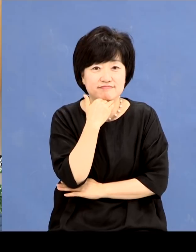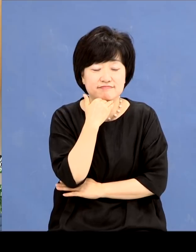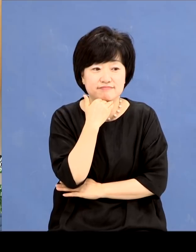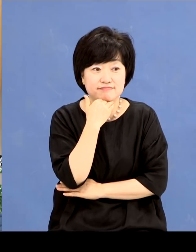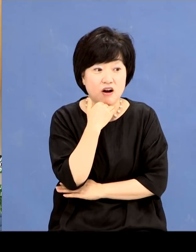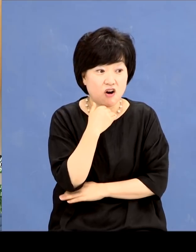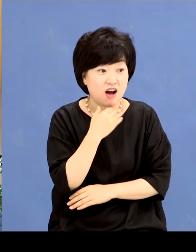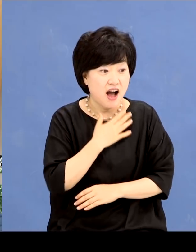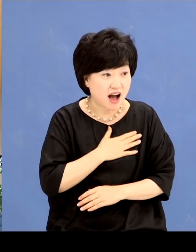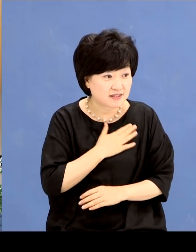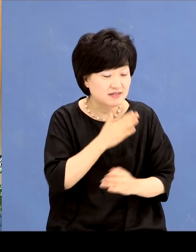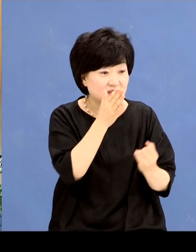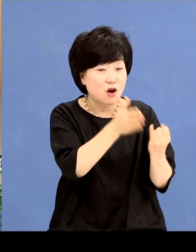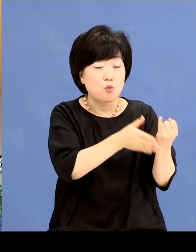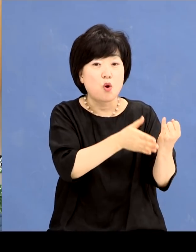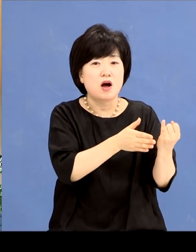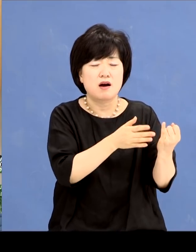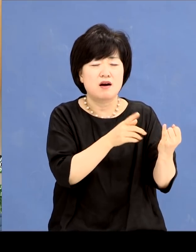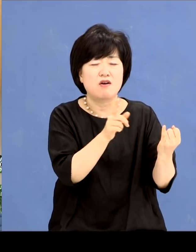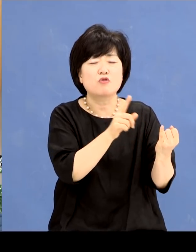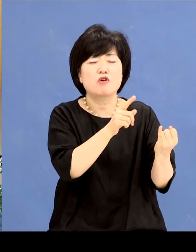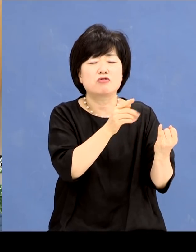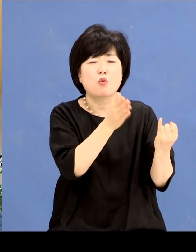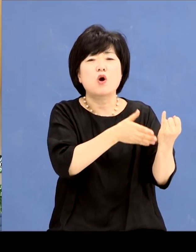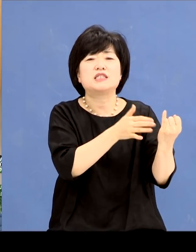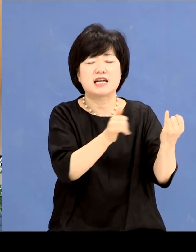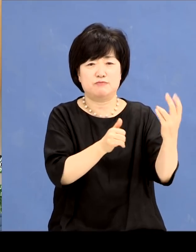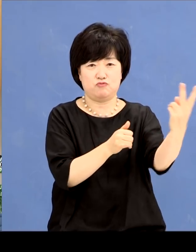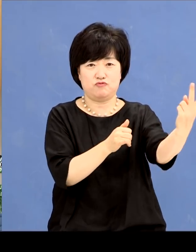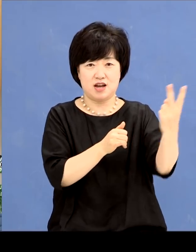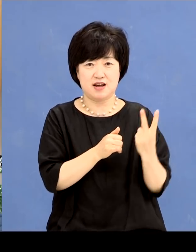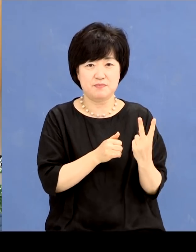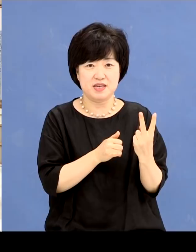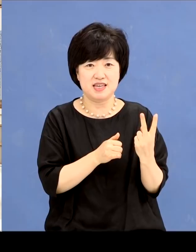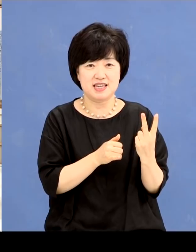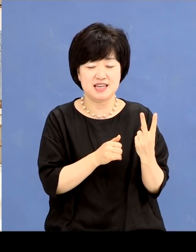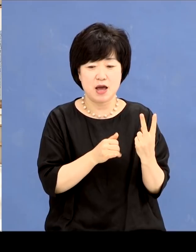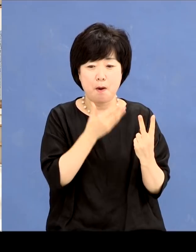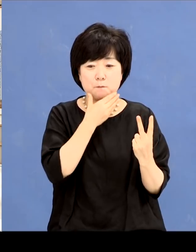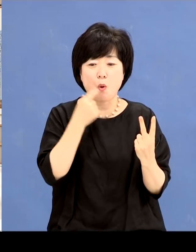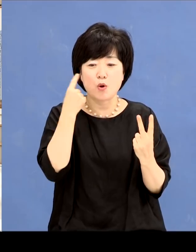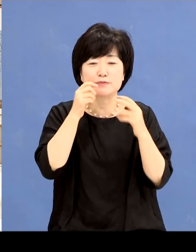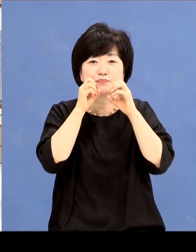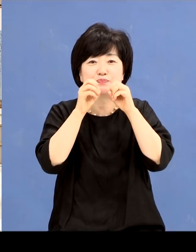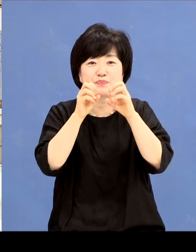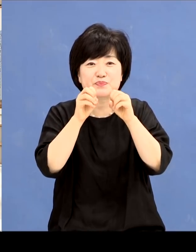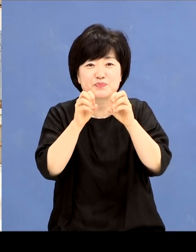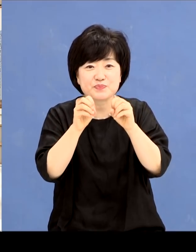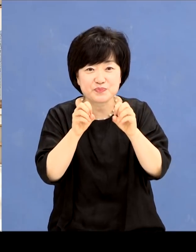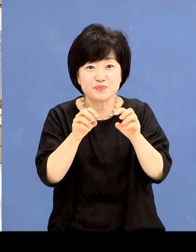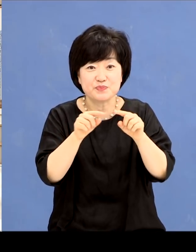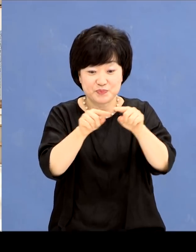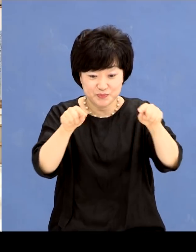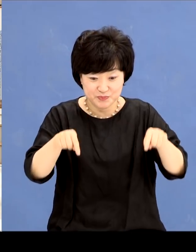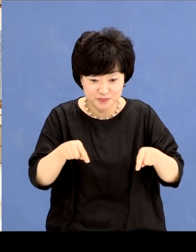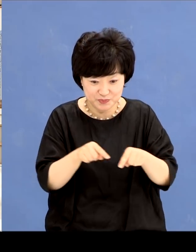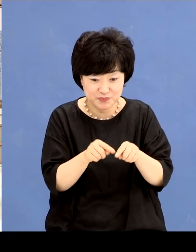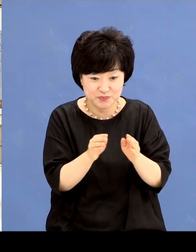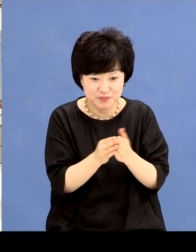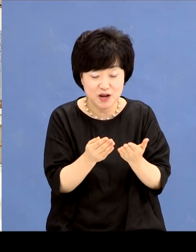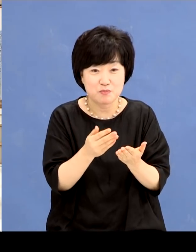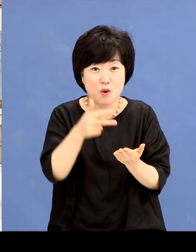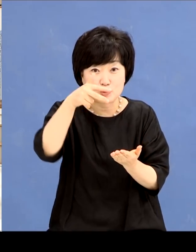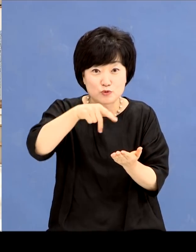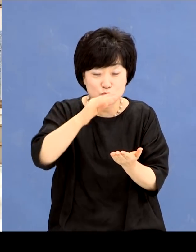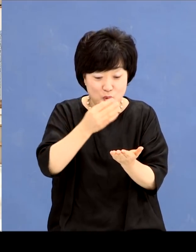어떠한 권사님 두 분이 이렇게 다니시면서 복음을 전하고 있더라고요. 네. 우리 사회자님께서 들고 계시는 그러한 것들 이렇게 펼쳐 보이시면서